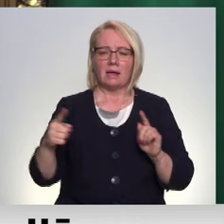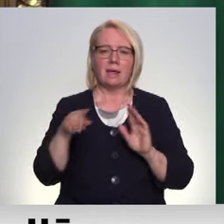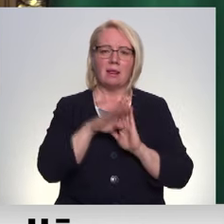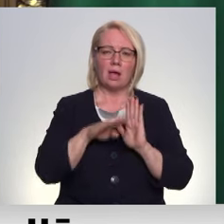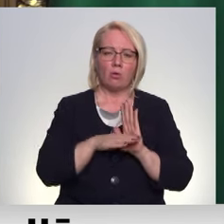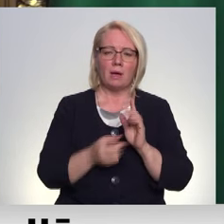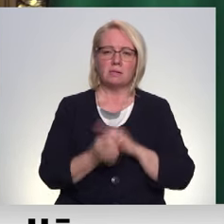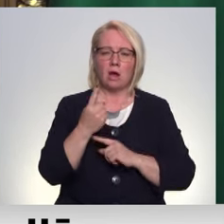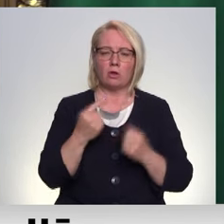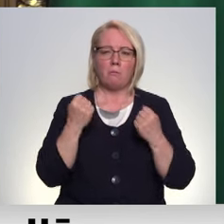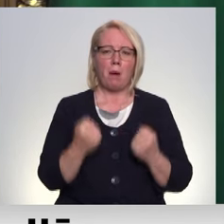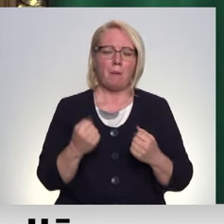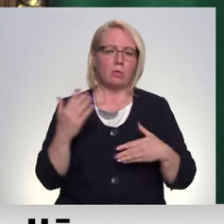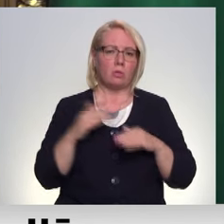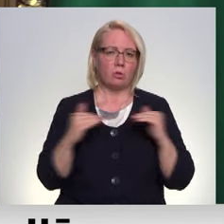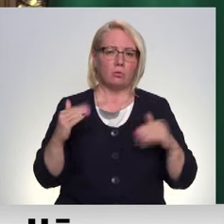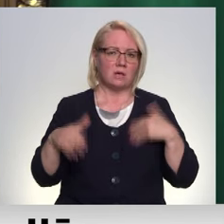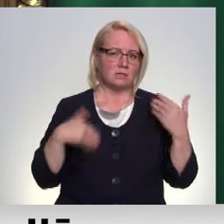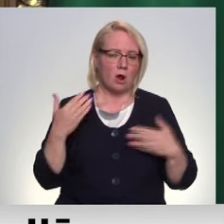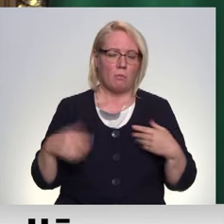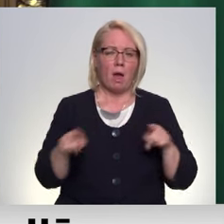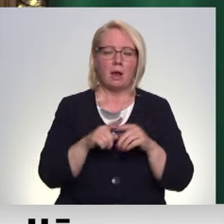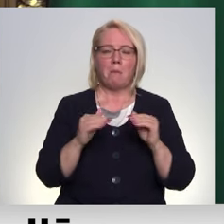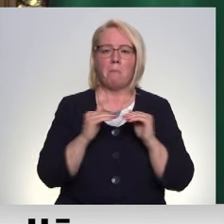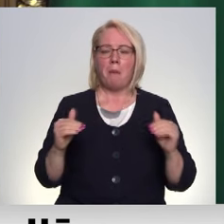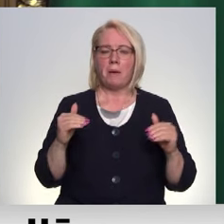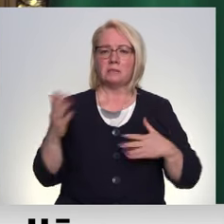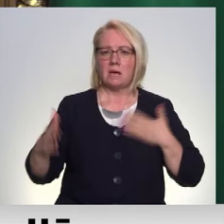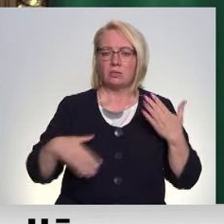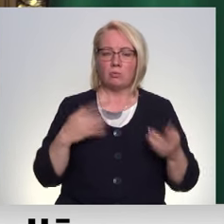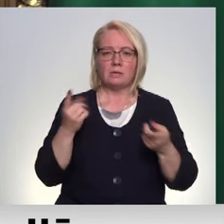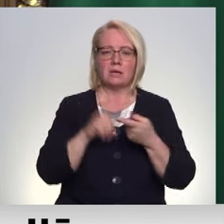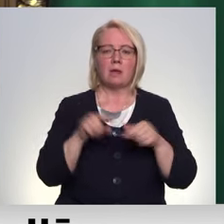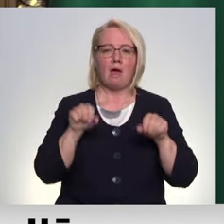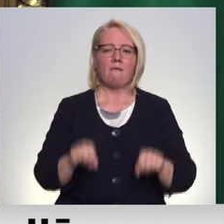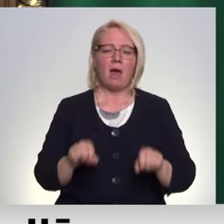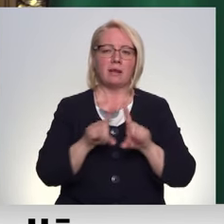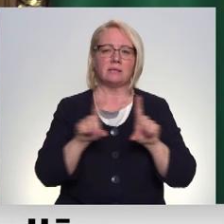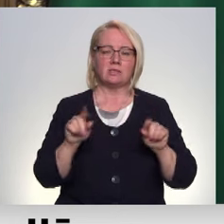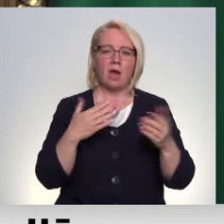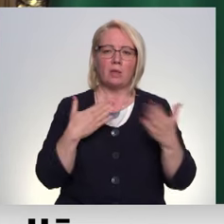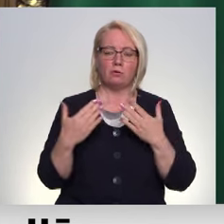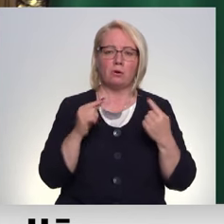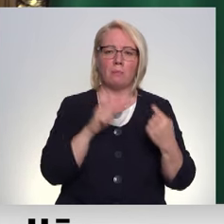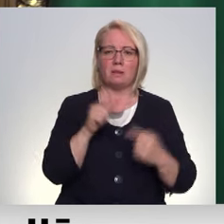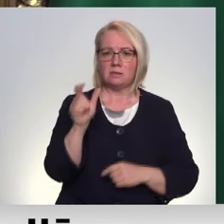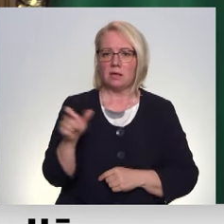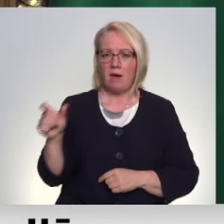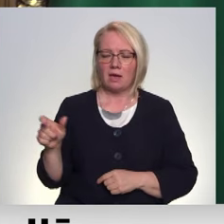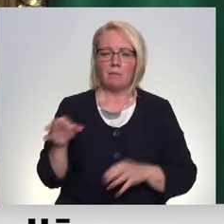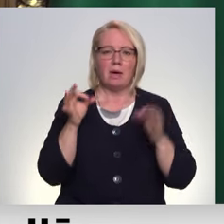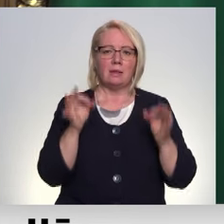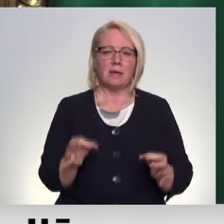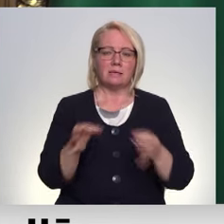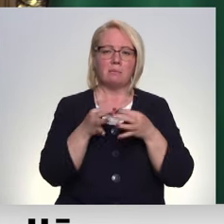kas radījuši pamatu satraukumam. Tāpat arī ir pamats satraukumam saistībā ar varas iestāžu attieksmi pret demonstrantiem. Tiesības